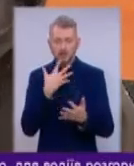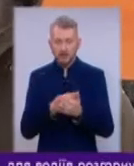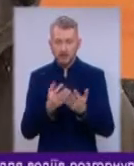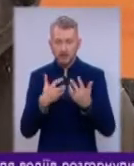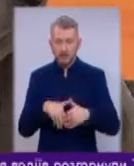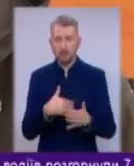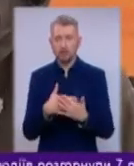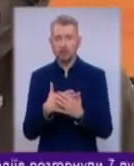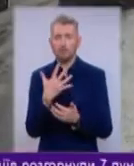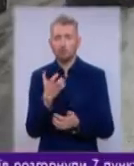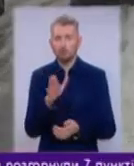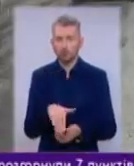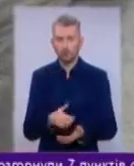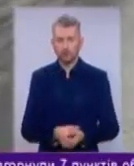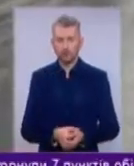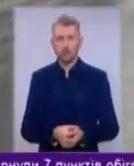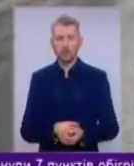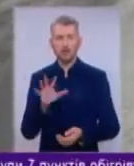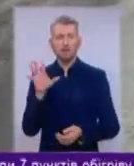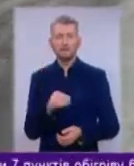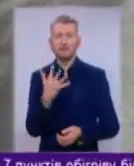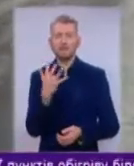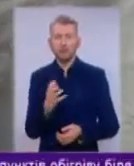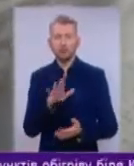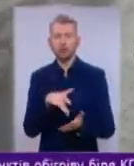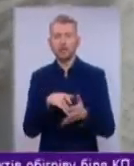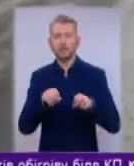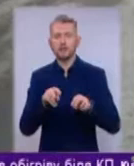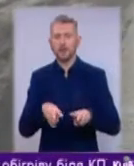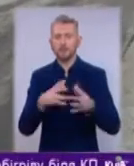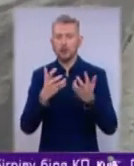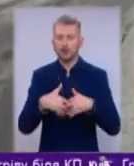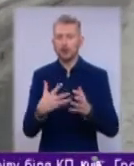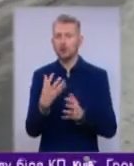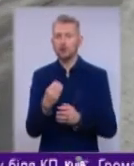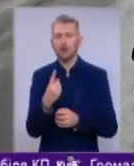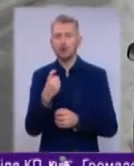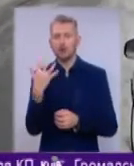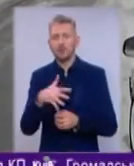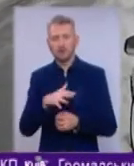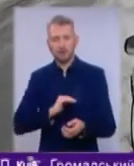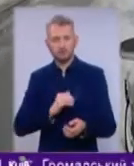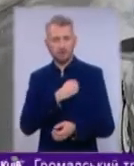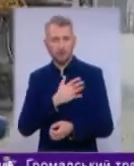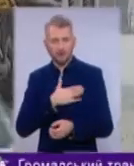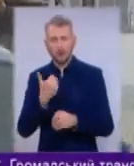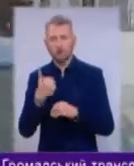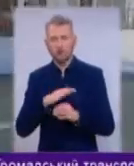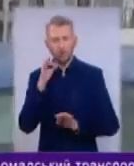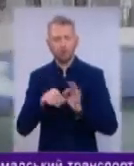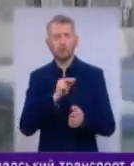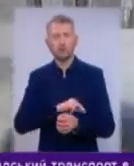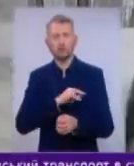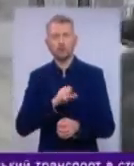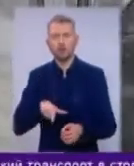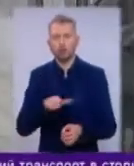порядка 500 одиниць. Усі 500 комунальних спецмашин та ще 150 приватних вже добу працюють на дорогах